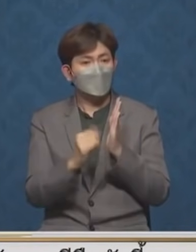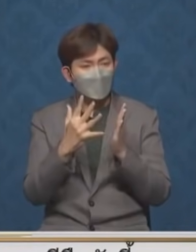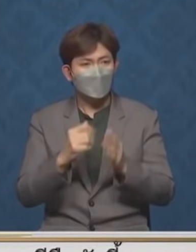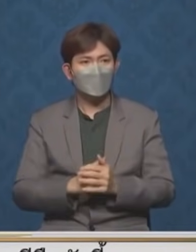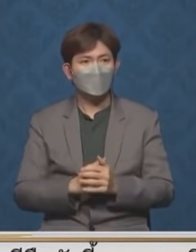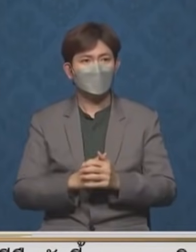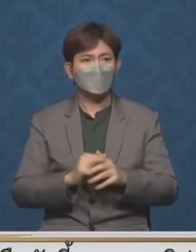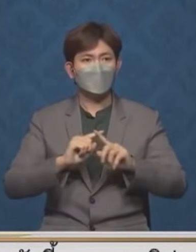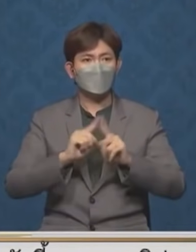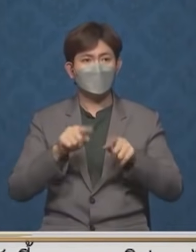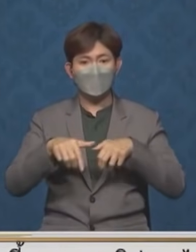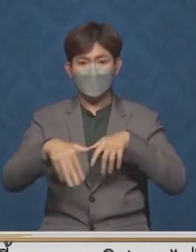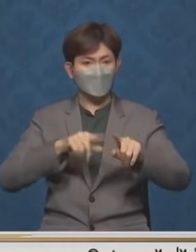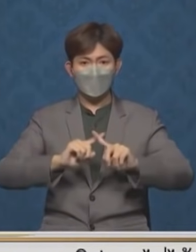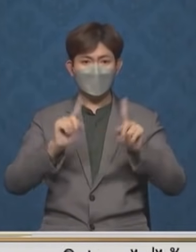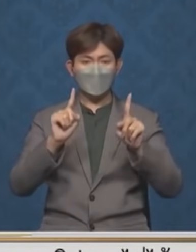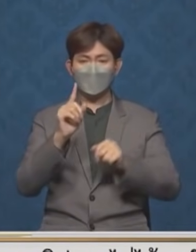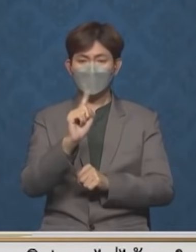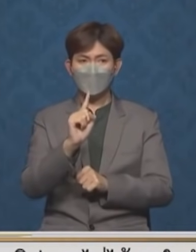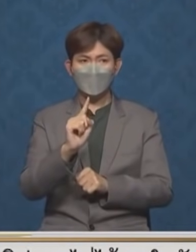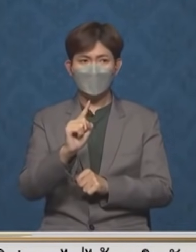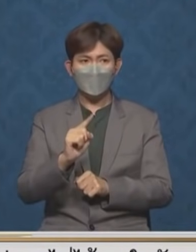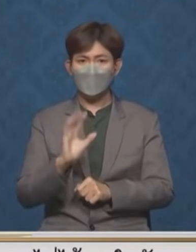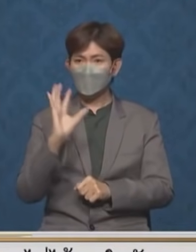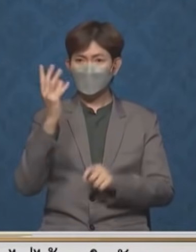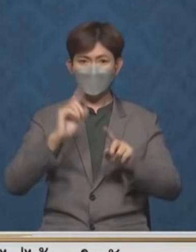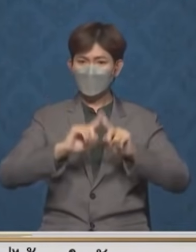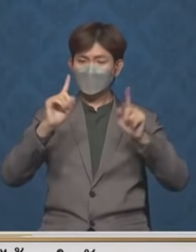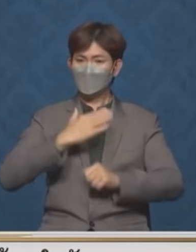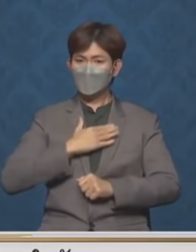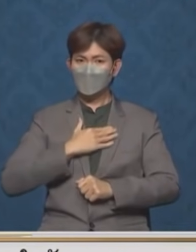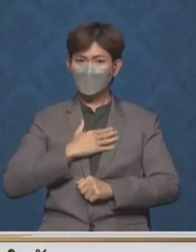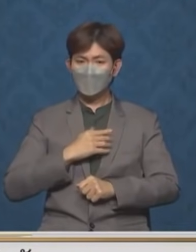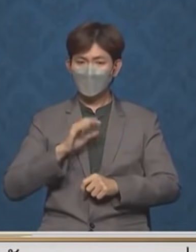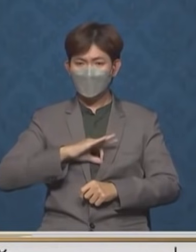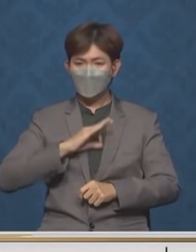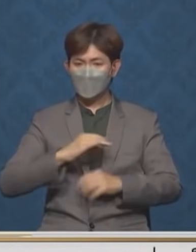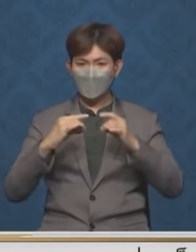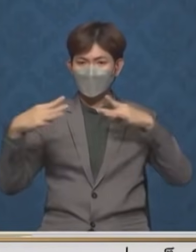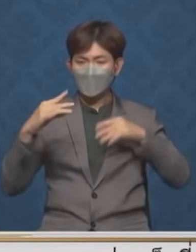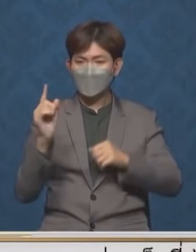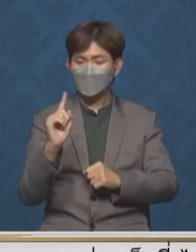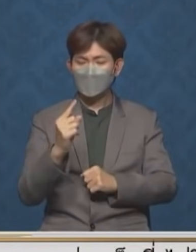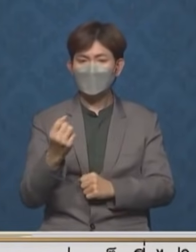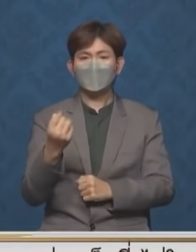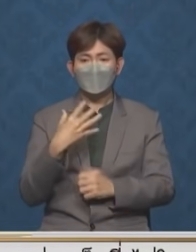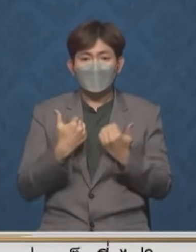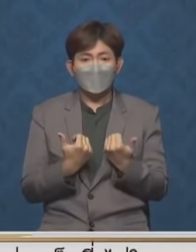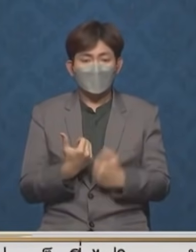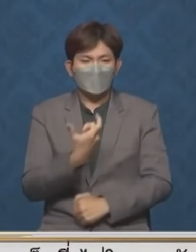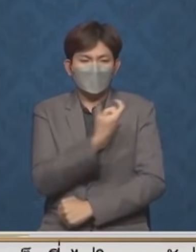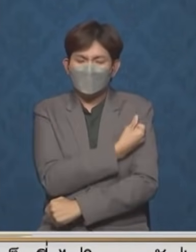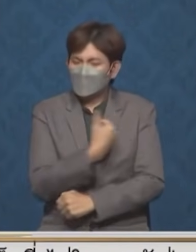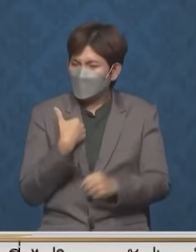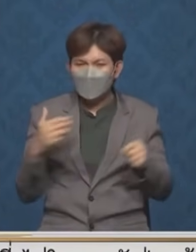านอยู่คนละโลกกับประชาชนเหรอท่านอยู่คนละโลกกับผมหรือไงฮะอยู่คนละเซิร์ฟเวอร์กันหรือไงท่านมาบอกว่าตอนนี้เนี่ยวัคซีนมีเต็ม